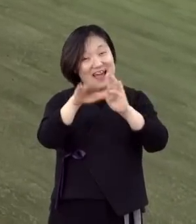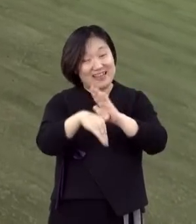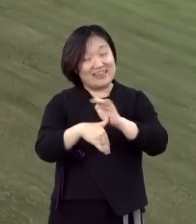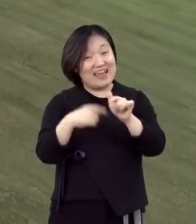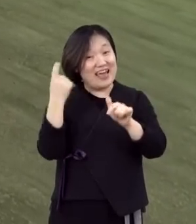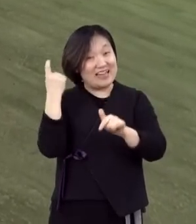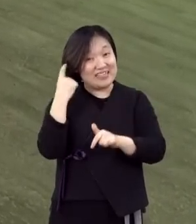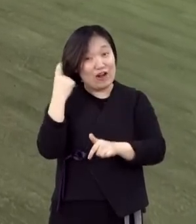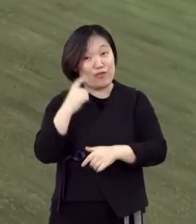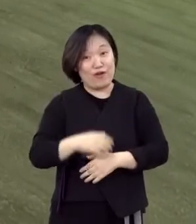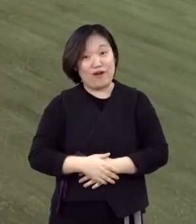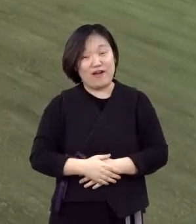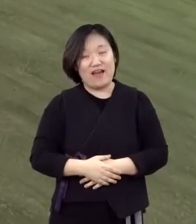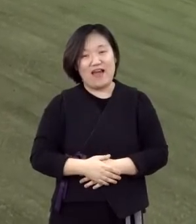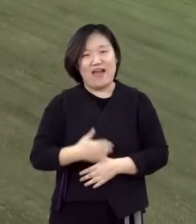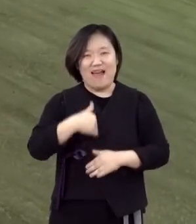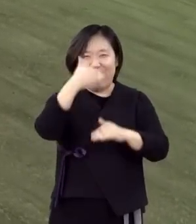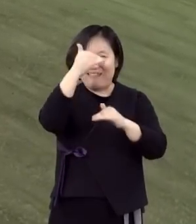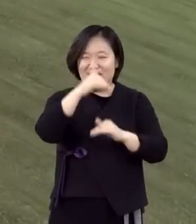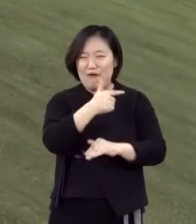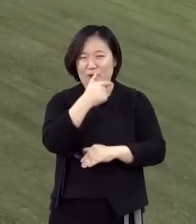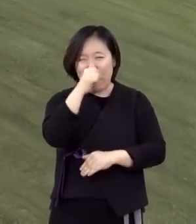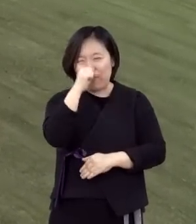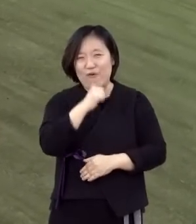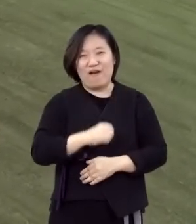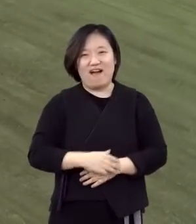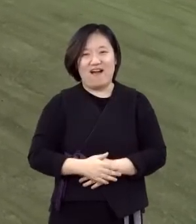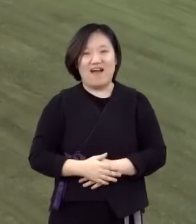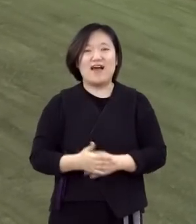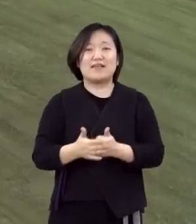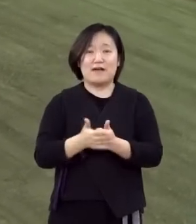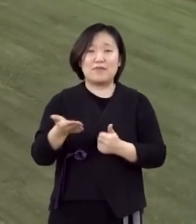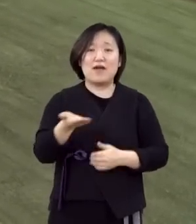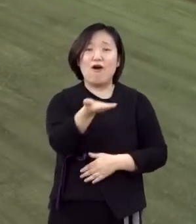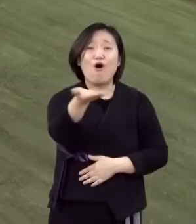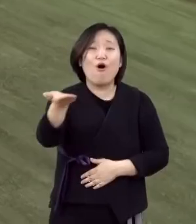차를마시던중에우연히그이야기를듣게됐어요.그내용이너무나 심오